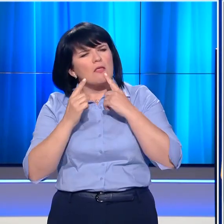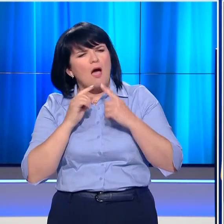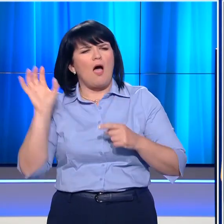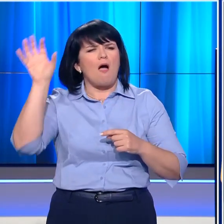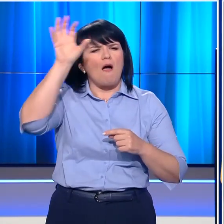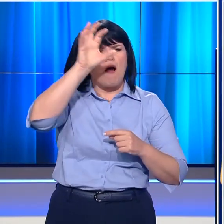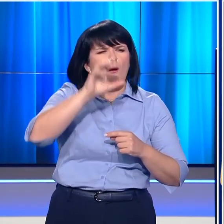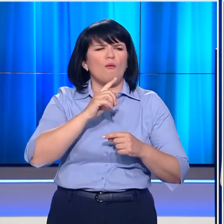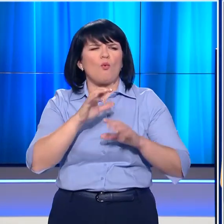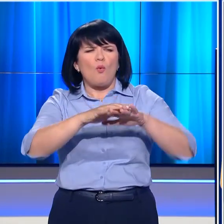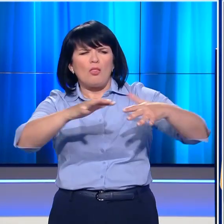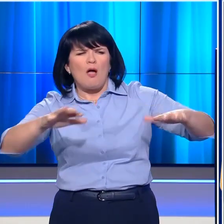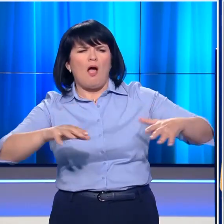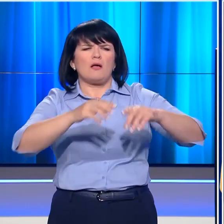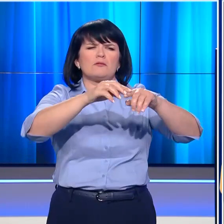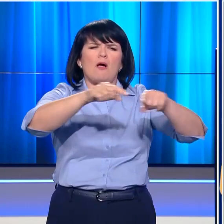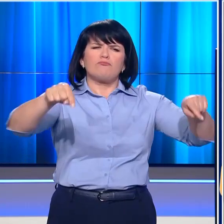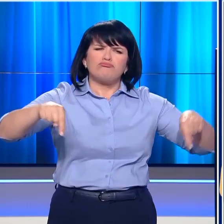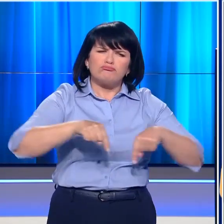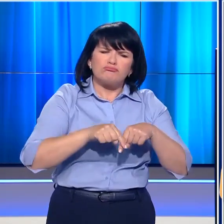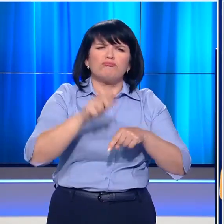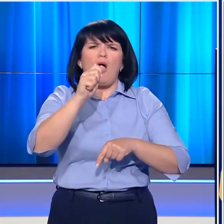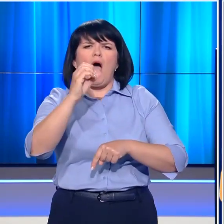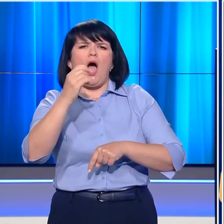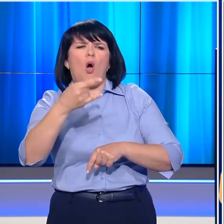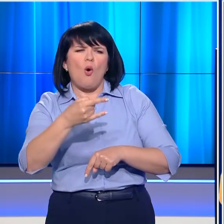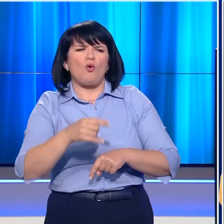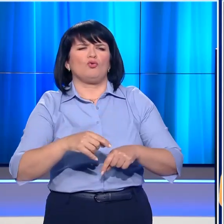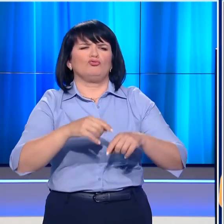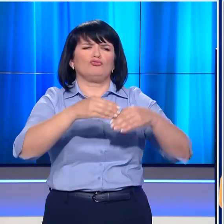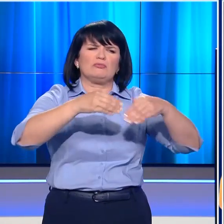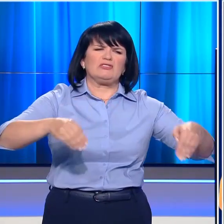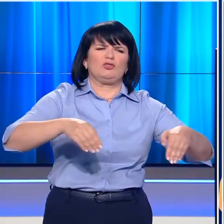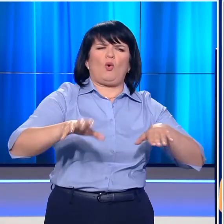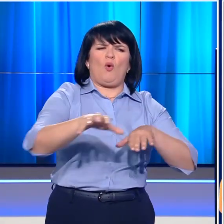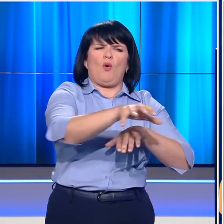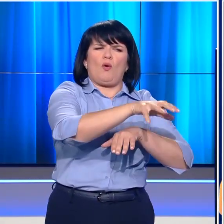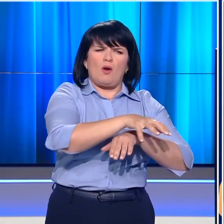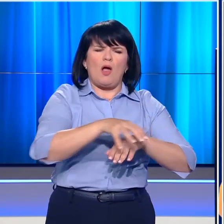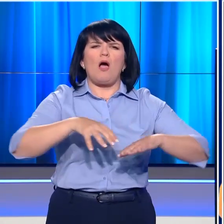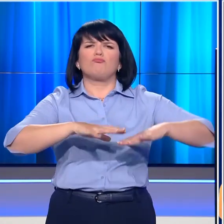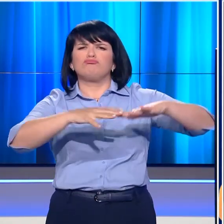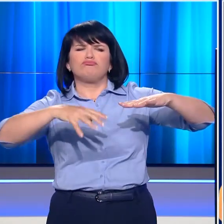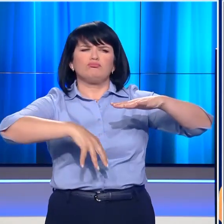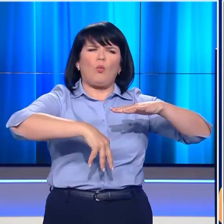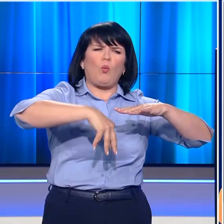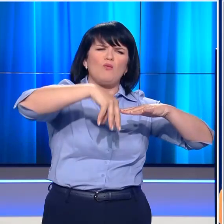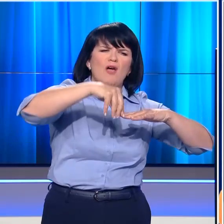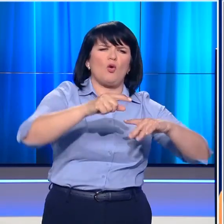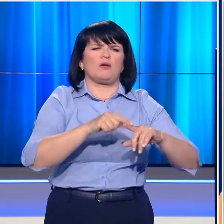Dialogue between neighboring countries with opposing costs for the delimitation of their exclusive economic zones and continental shelves is the way